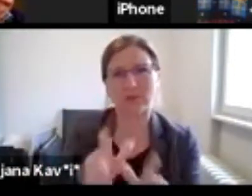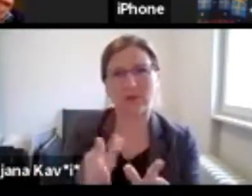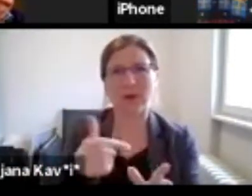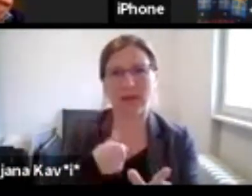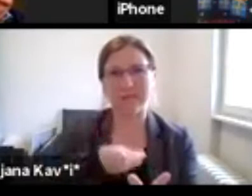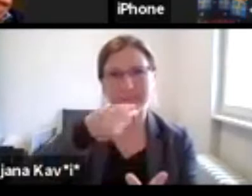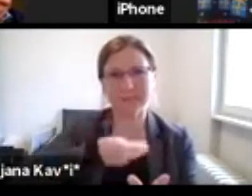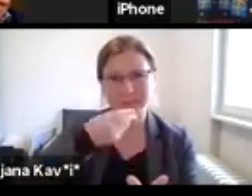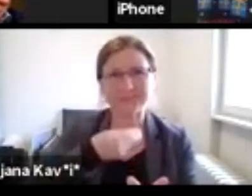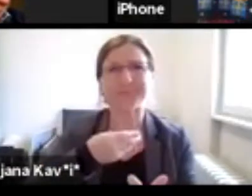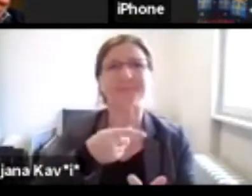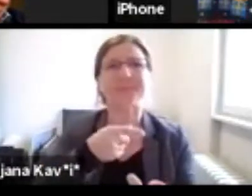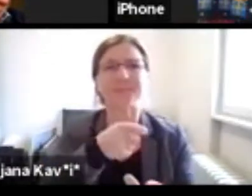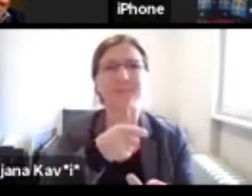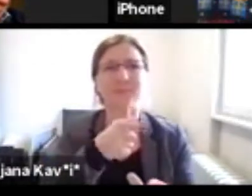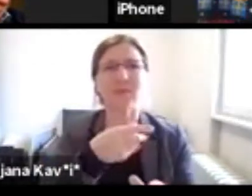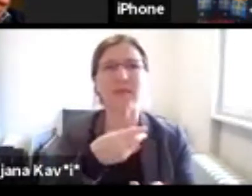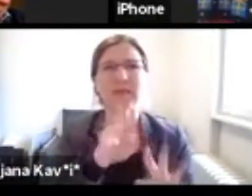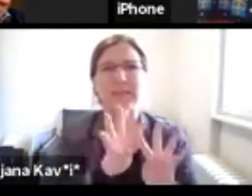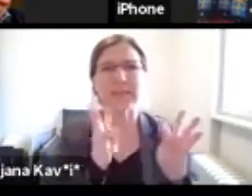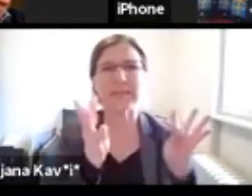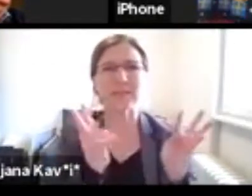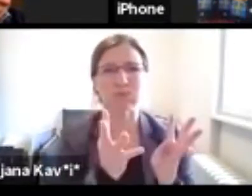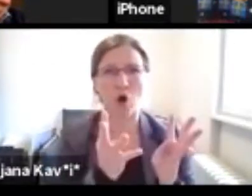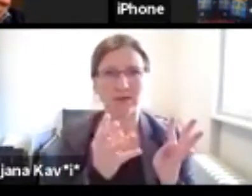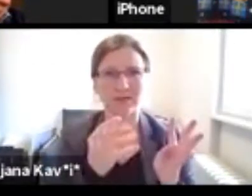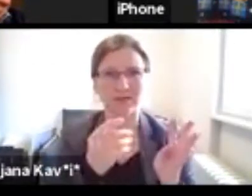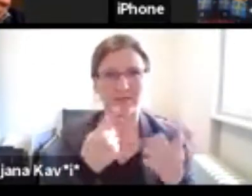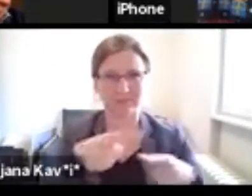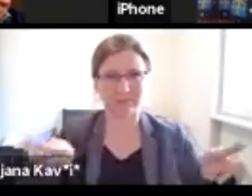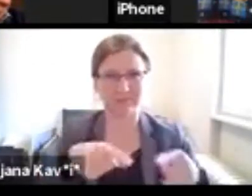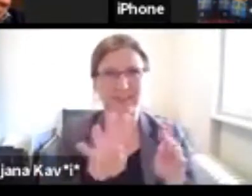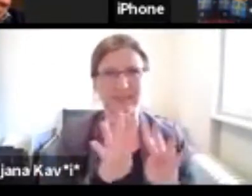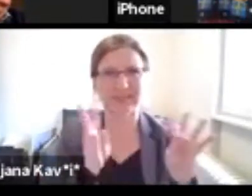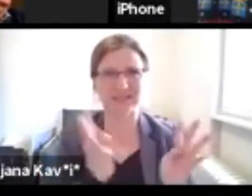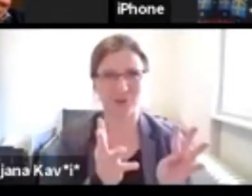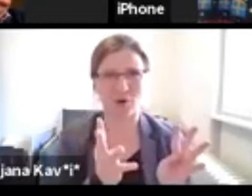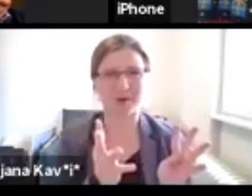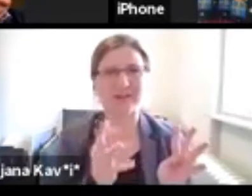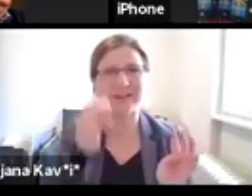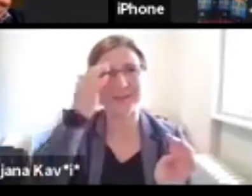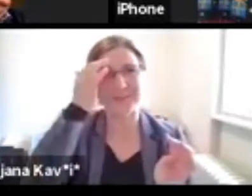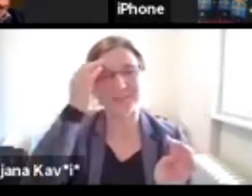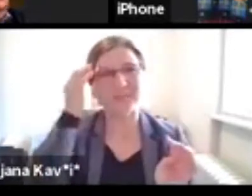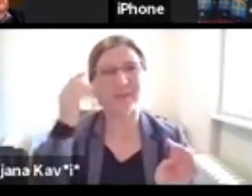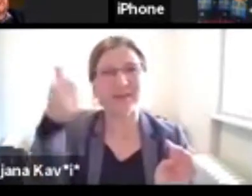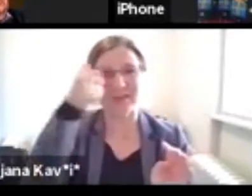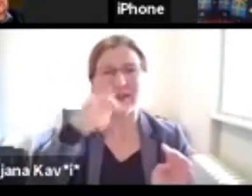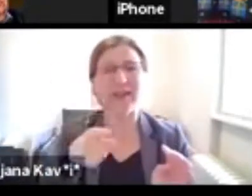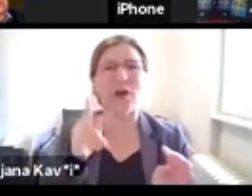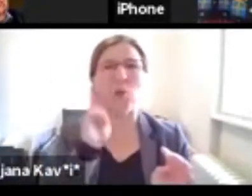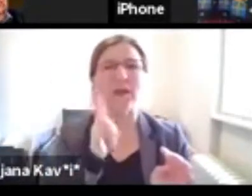neafirmiranog zbora, neinventivnog imena Urihove zvjezdice, daju jednu početnu intonaciju našem okruglom